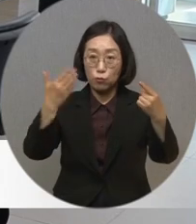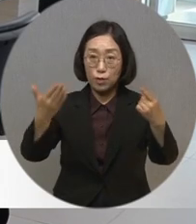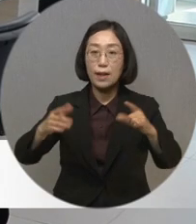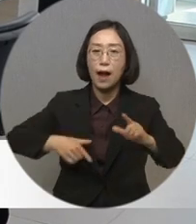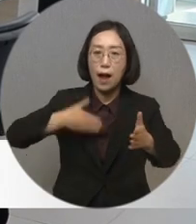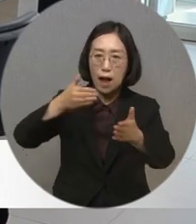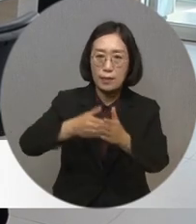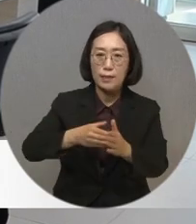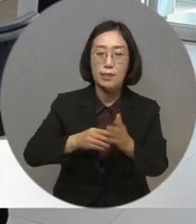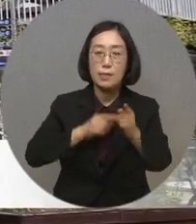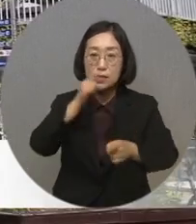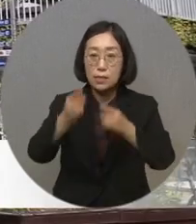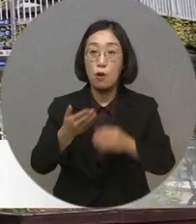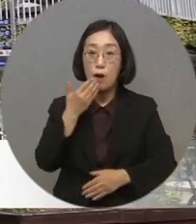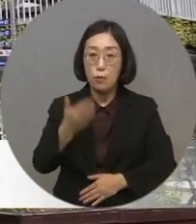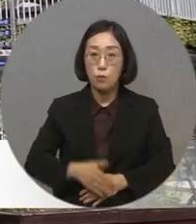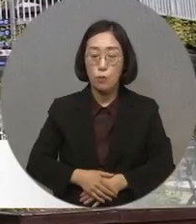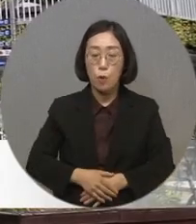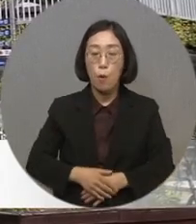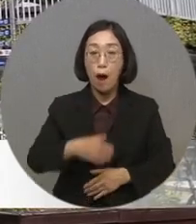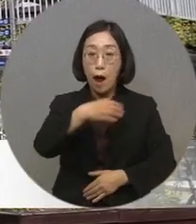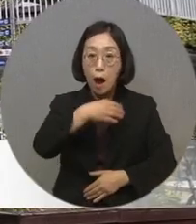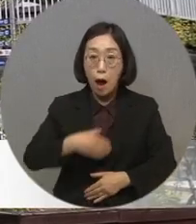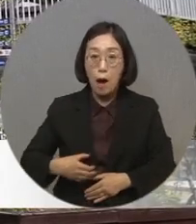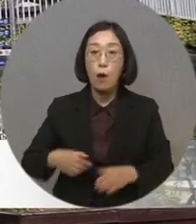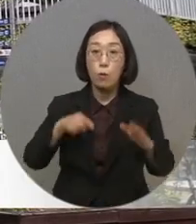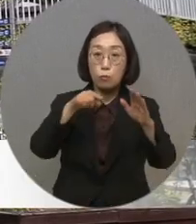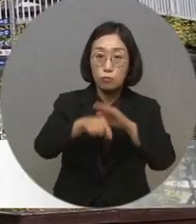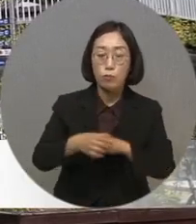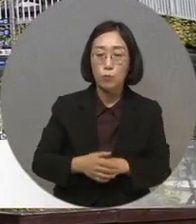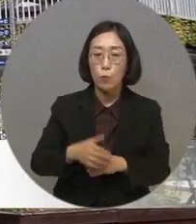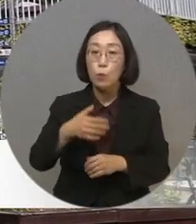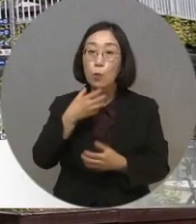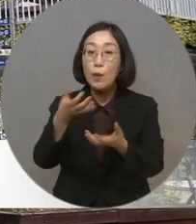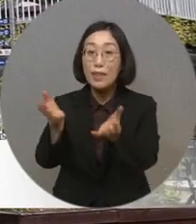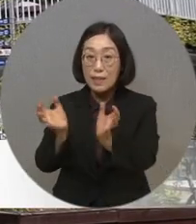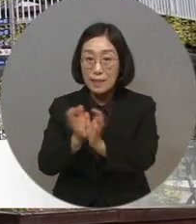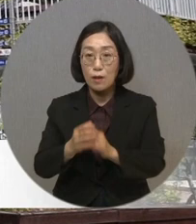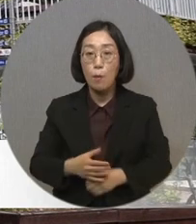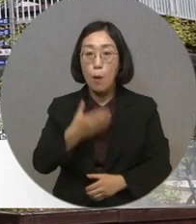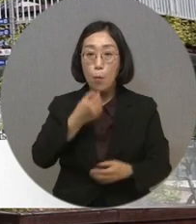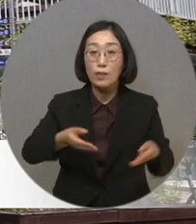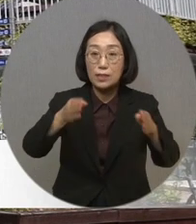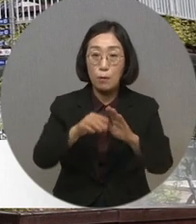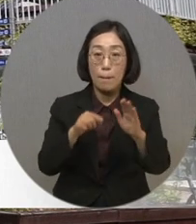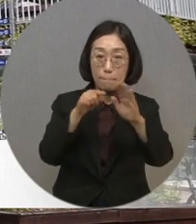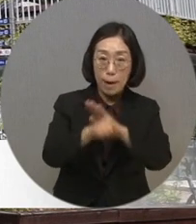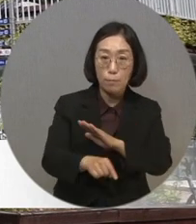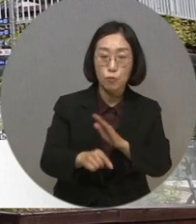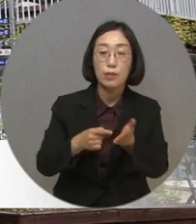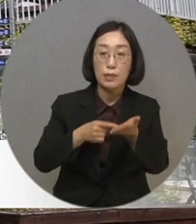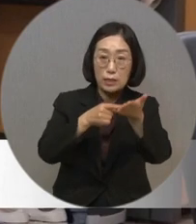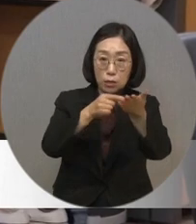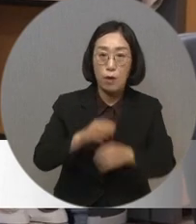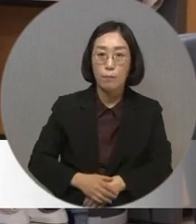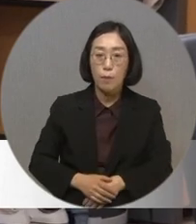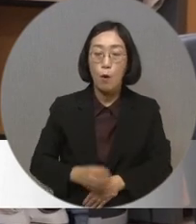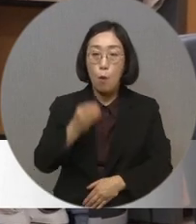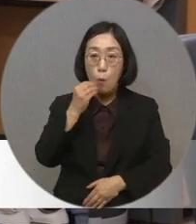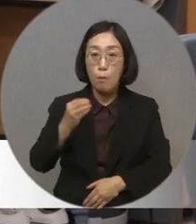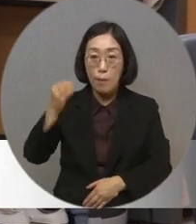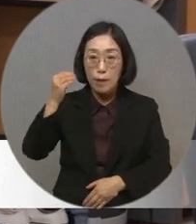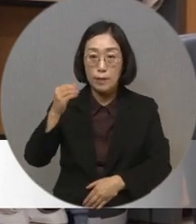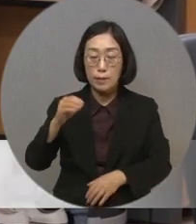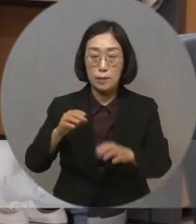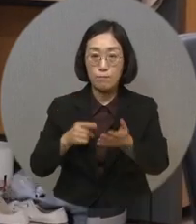모집할 예정이며 주소지 행정 복지센터나 시니어 클럽 노인 복지관 등에 방문 신청하거나 온라인을